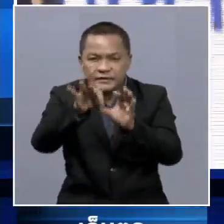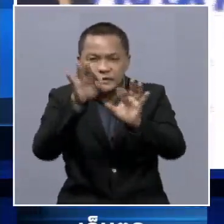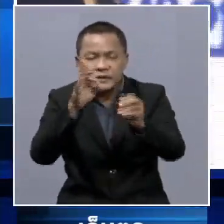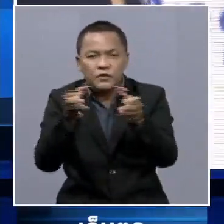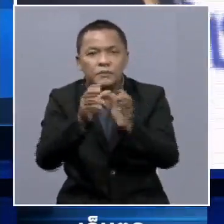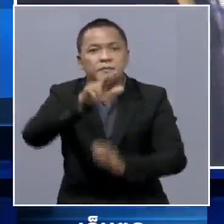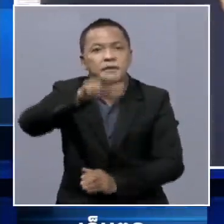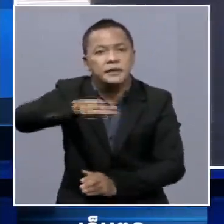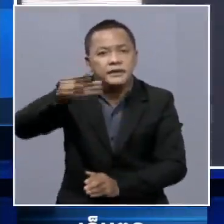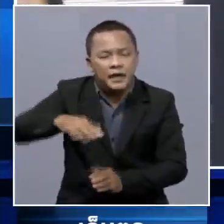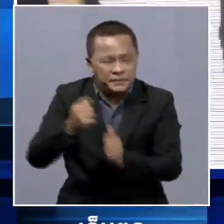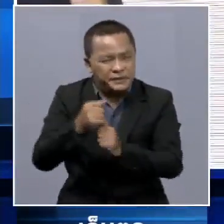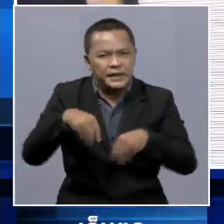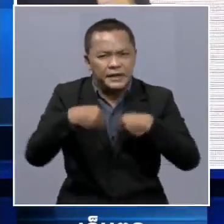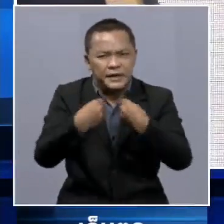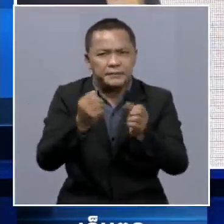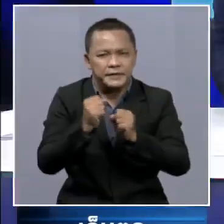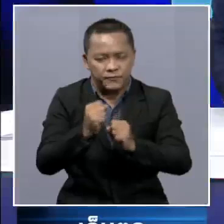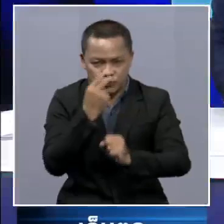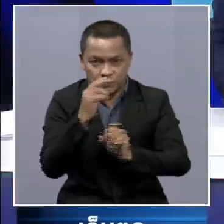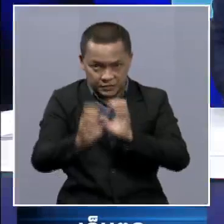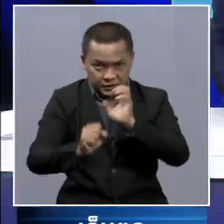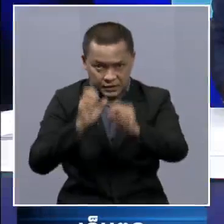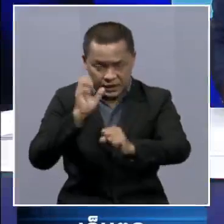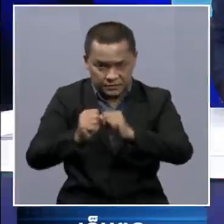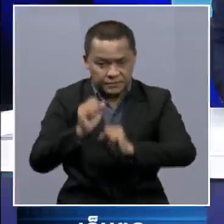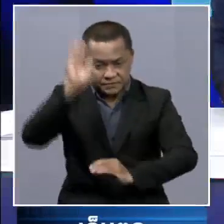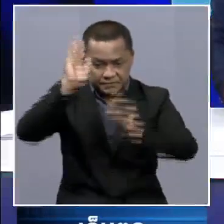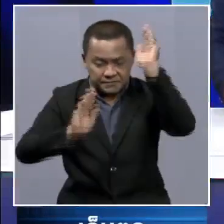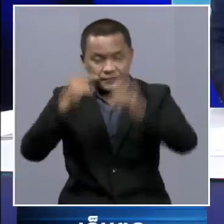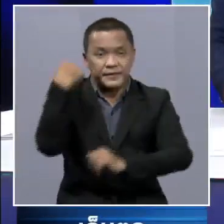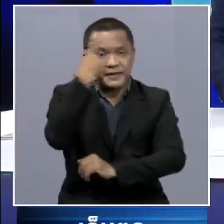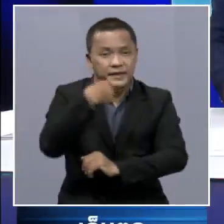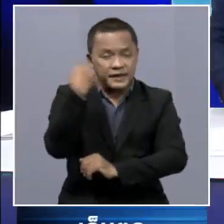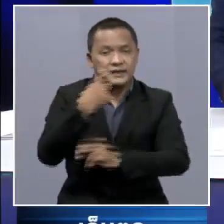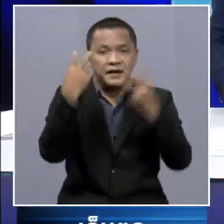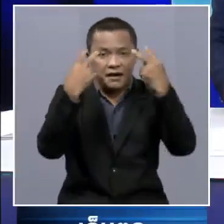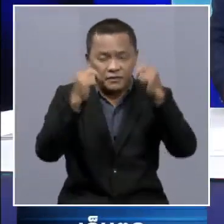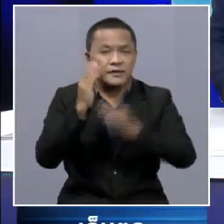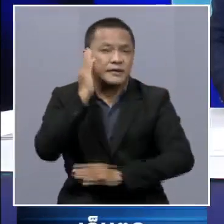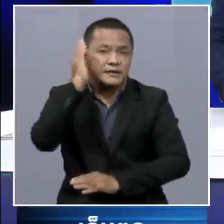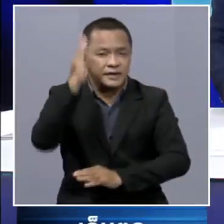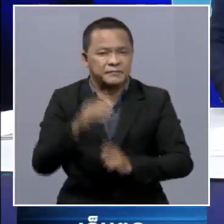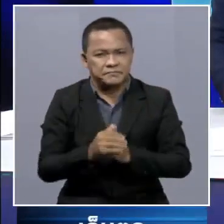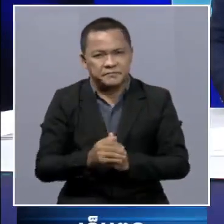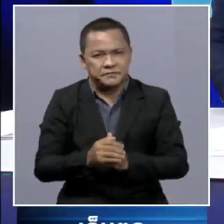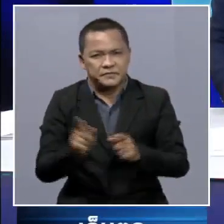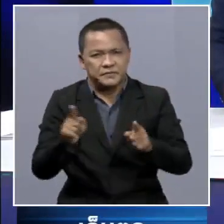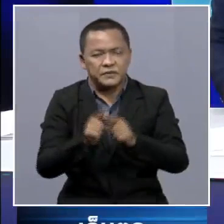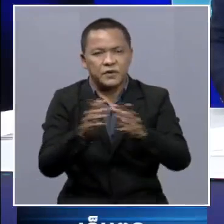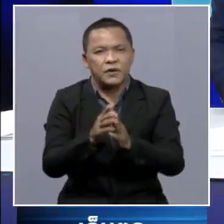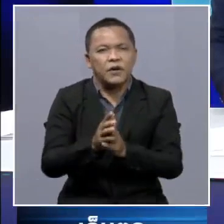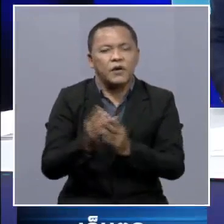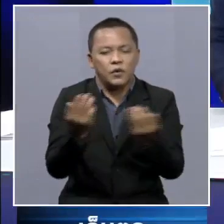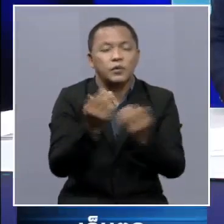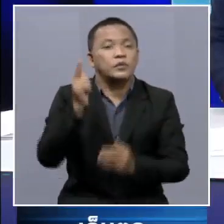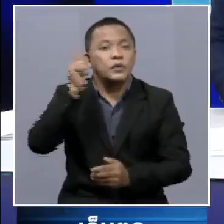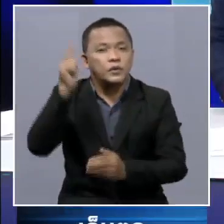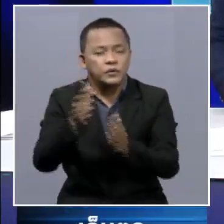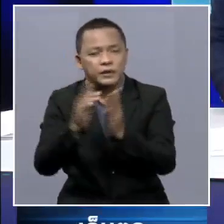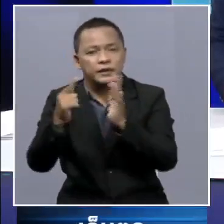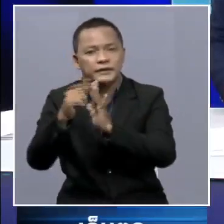บ